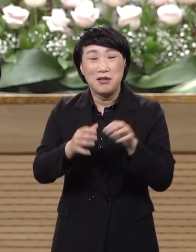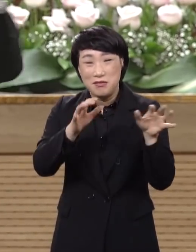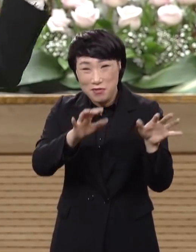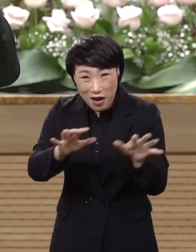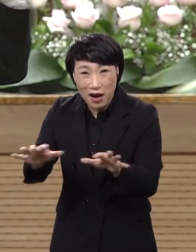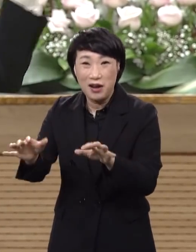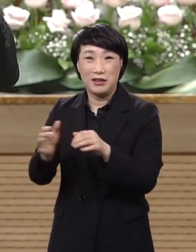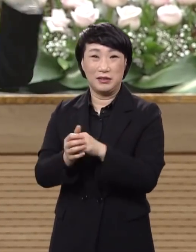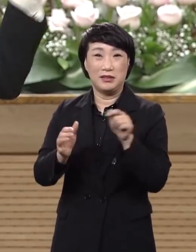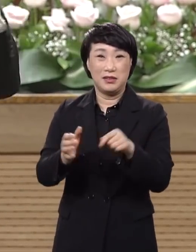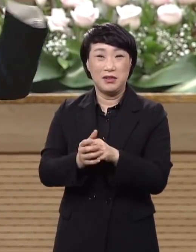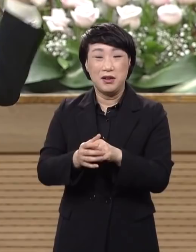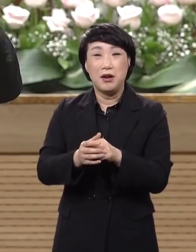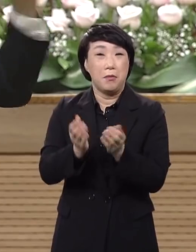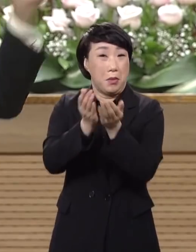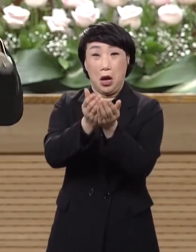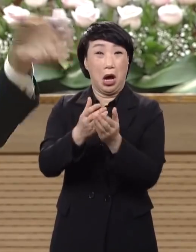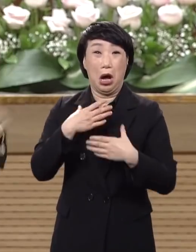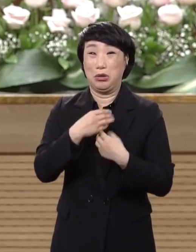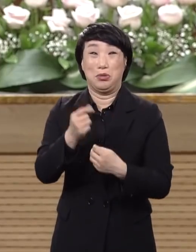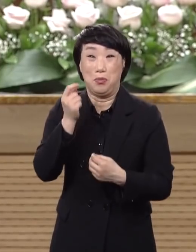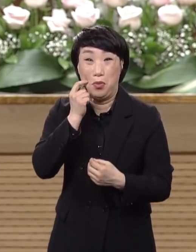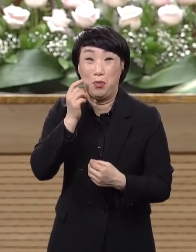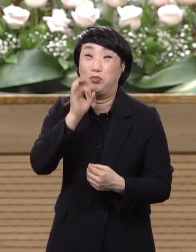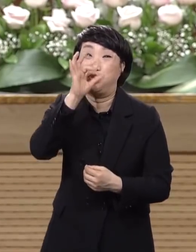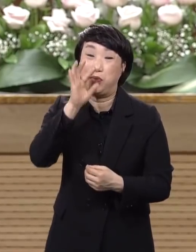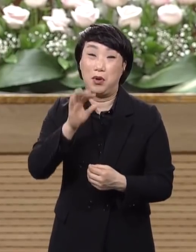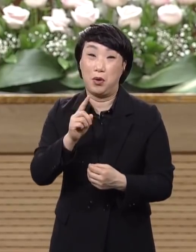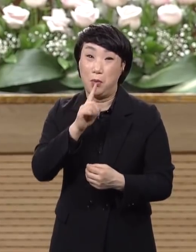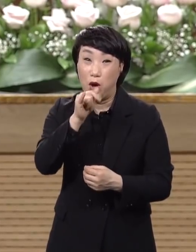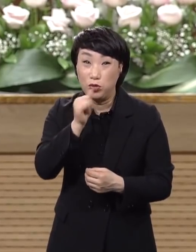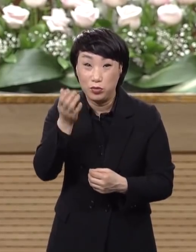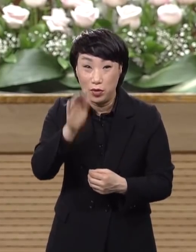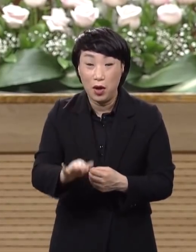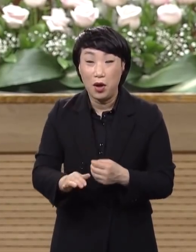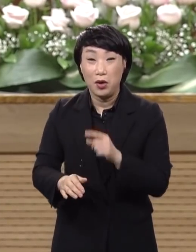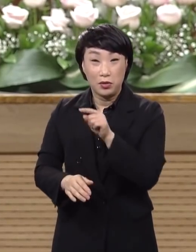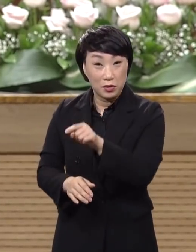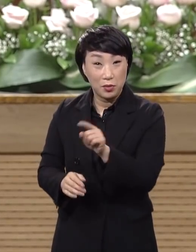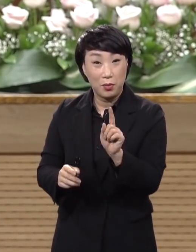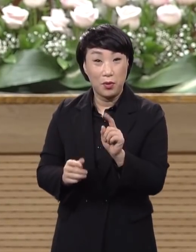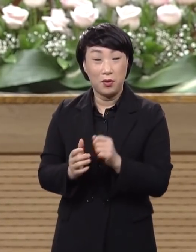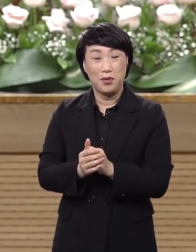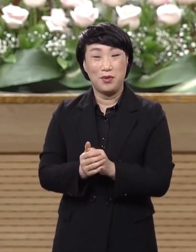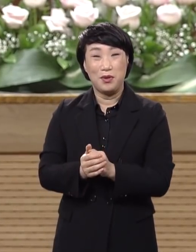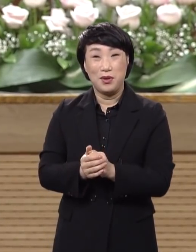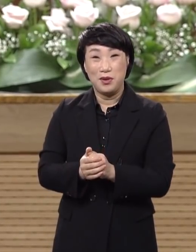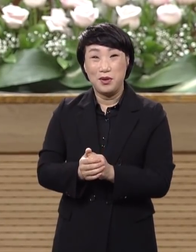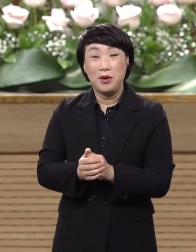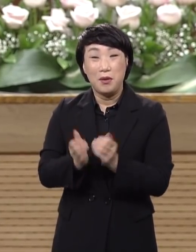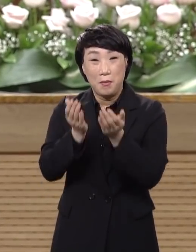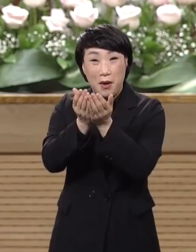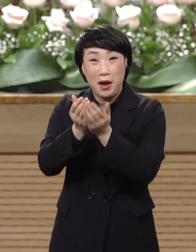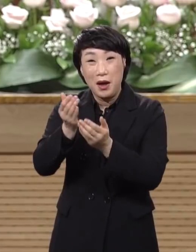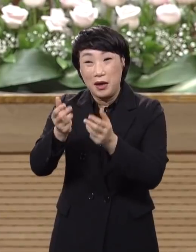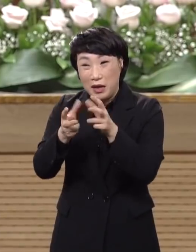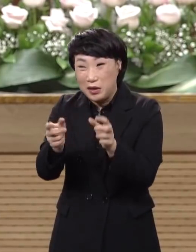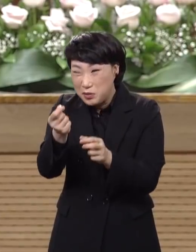물결에서 견딜 수가 없대요, 목조 건물이. 그런데 전혀 손상